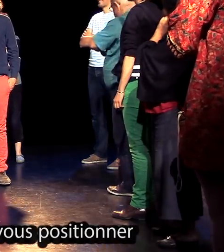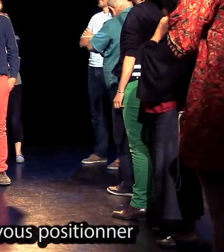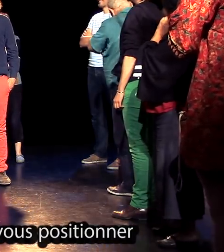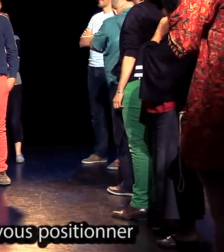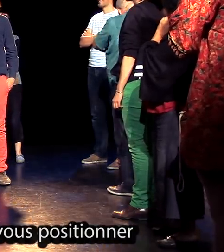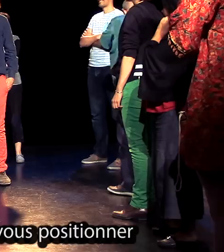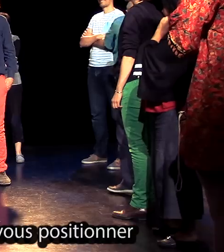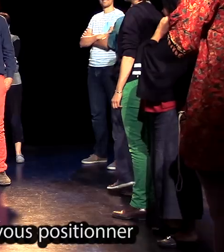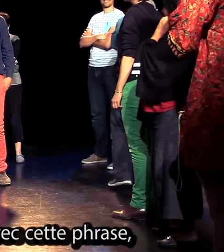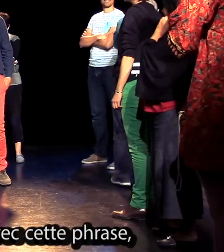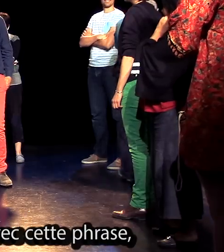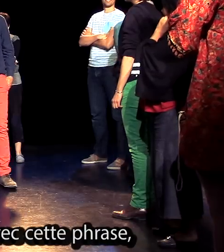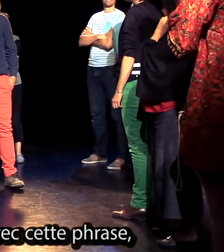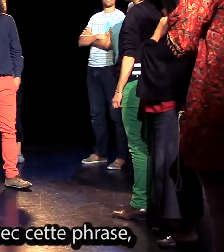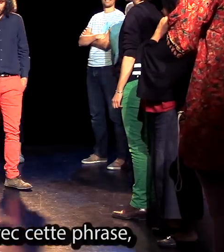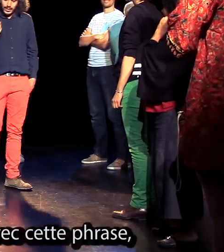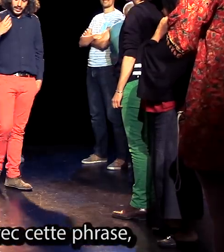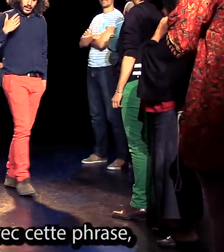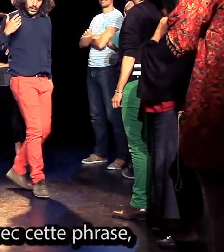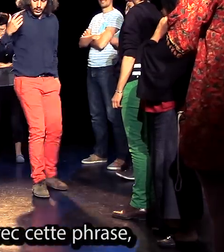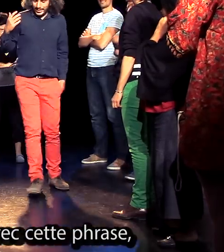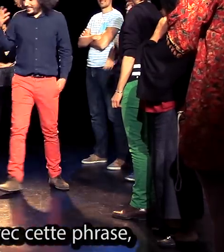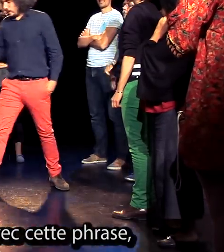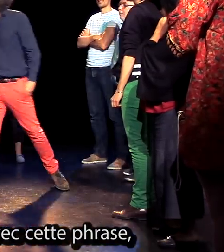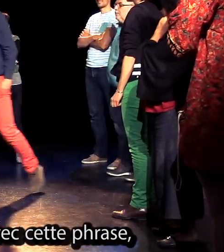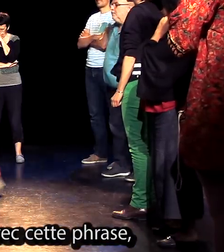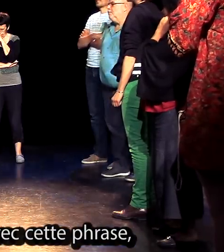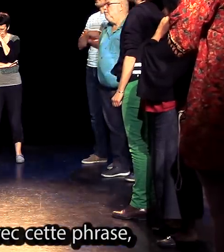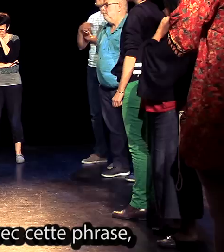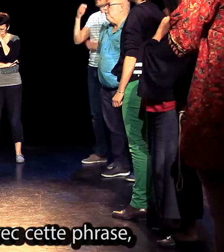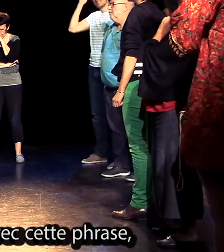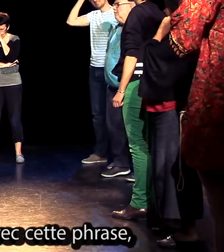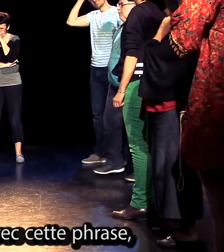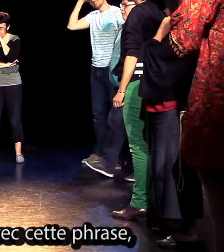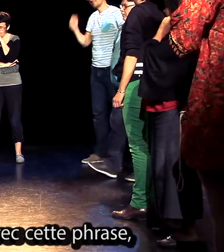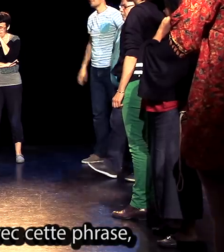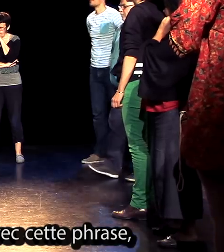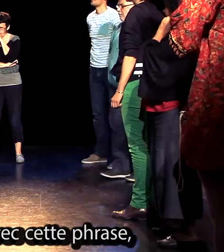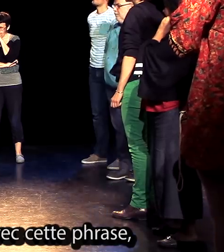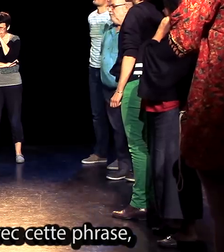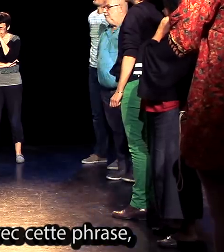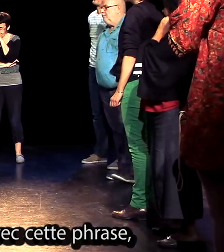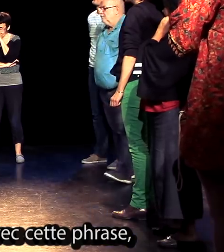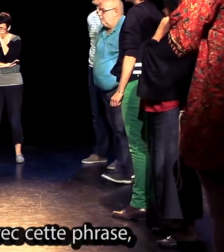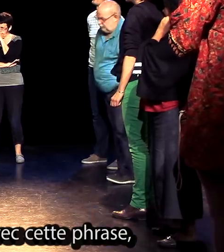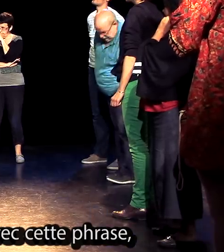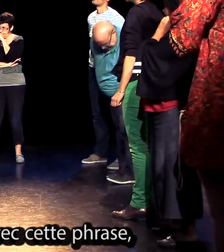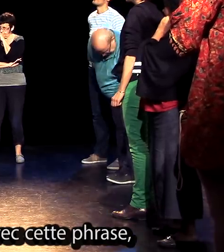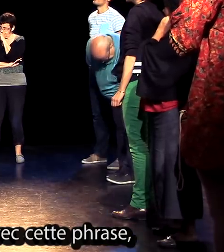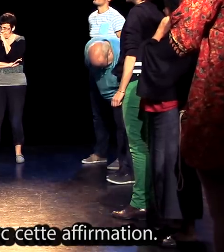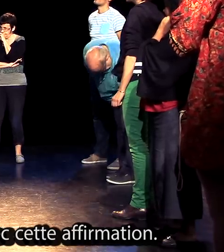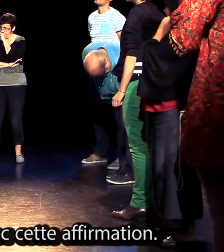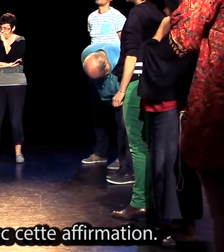vous positionner selon si vous êtes d'accord avec cette phrase. Donc là, c'est est-ce que vous êtes d'accord avec